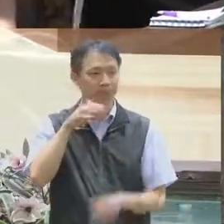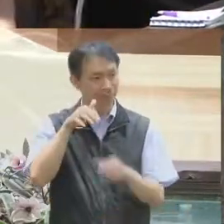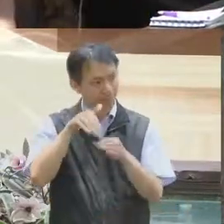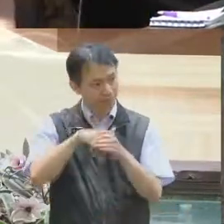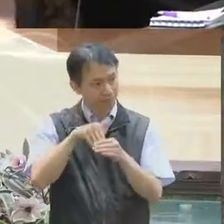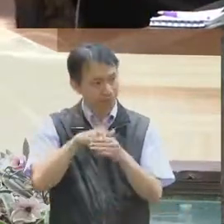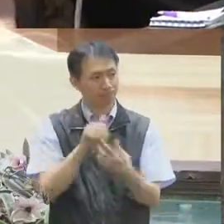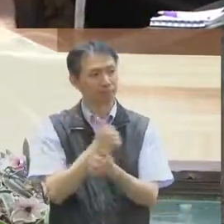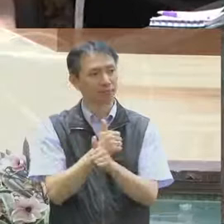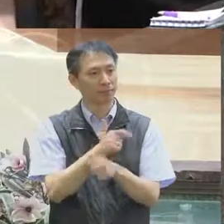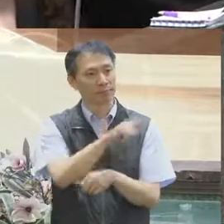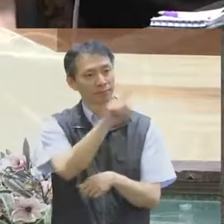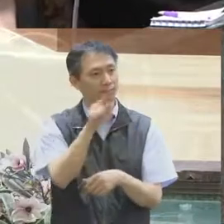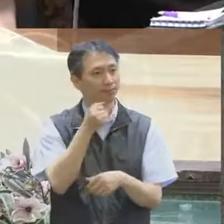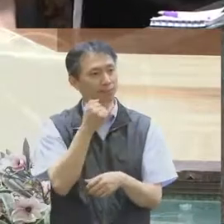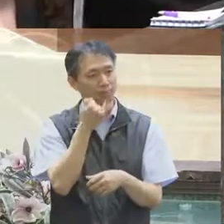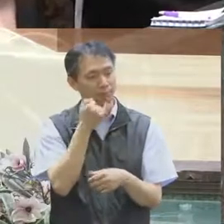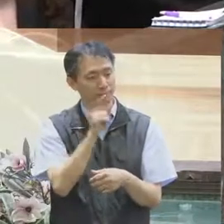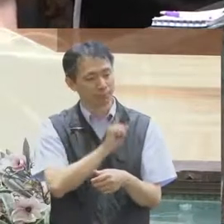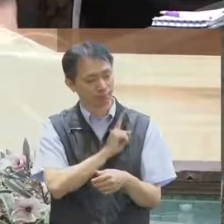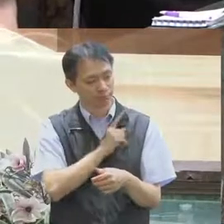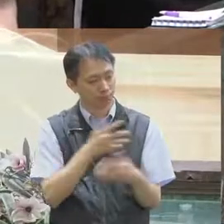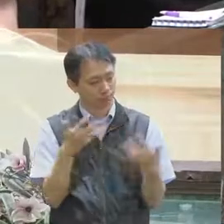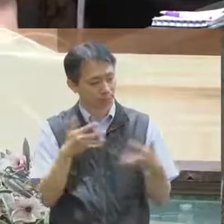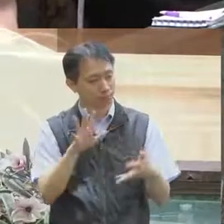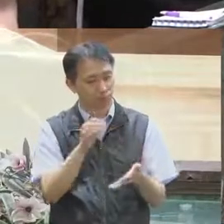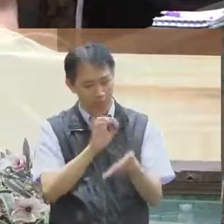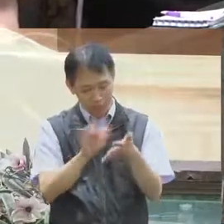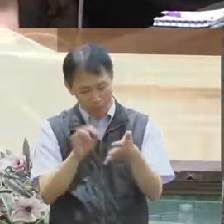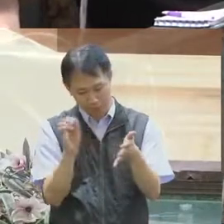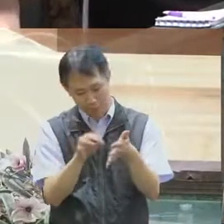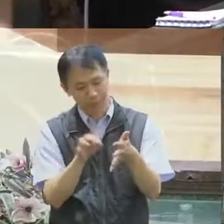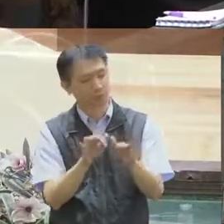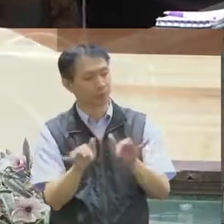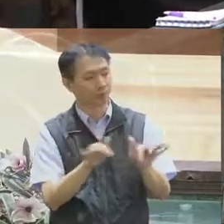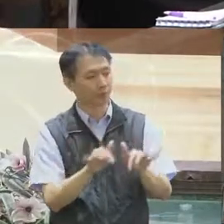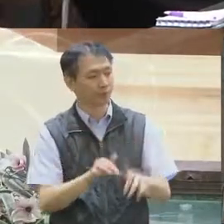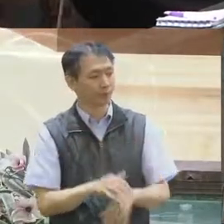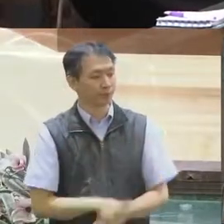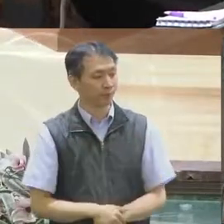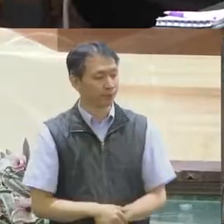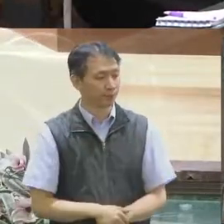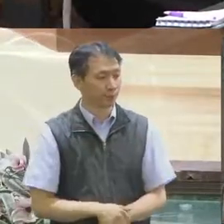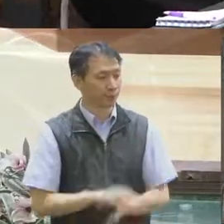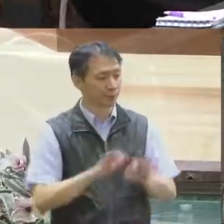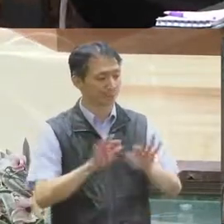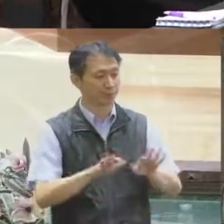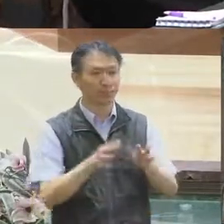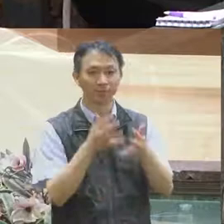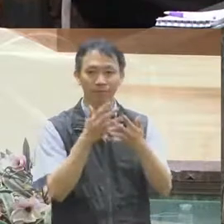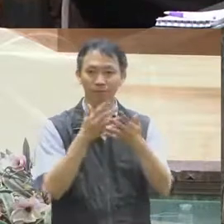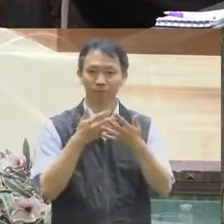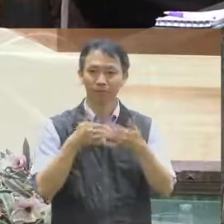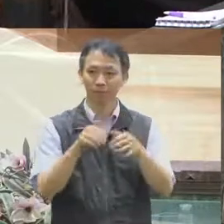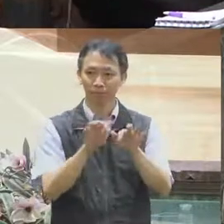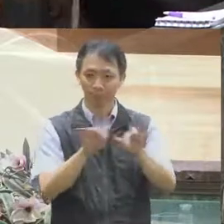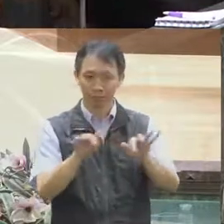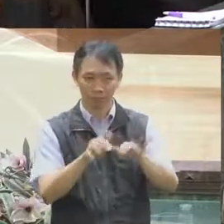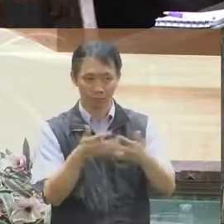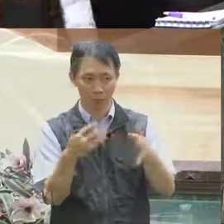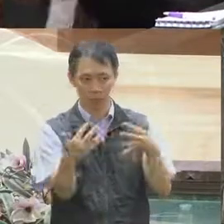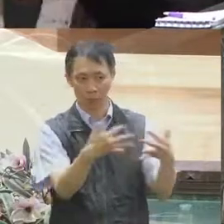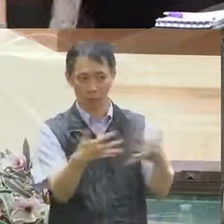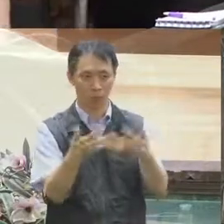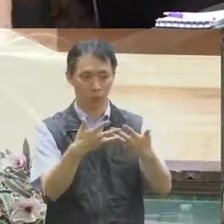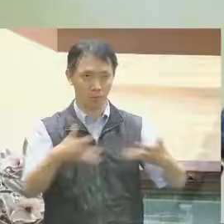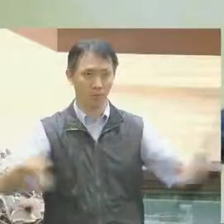经验啊，也欢迎大家可以把问题打在 Slido 上面。那今天在 Slido 上面已经有了非常多的问